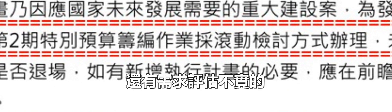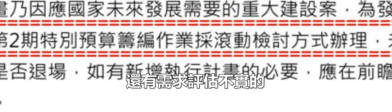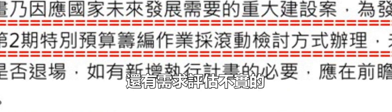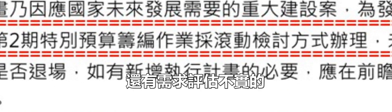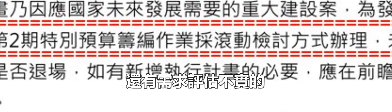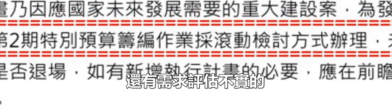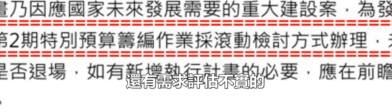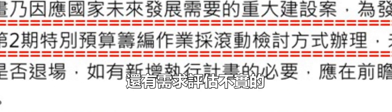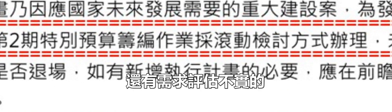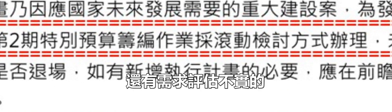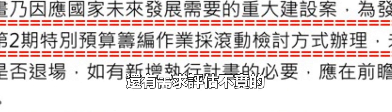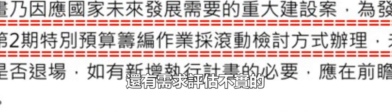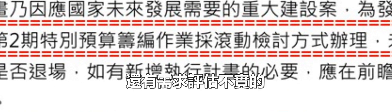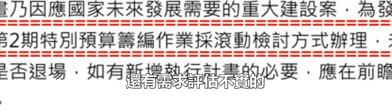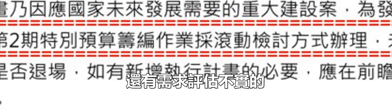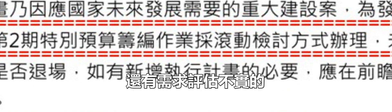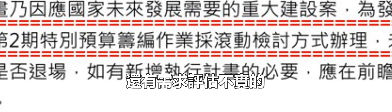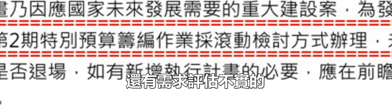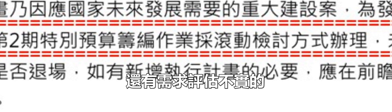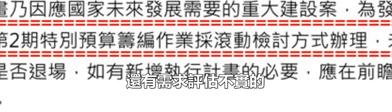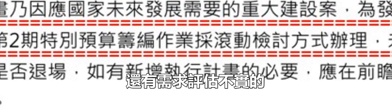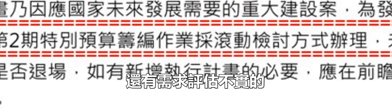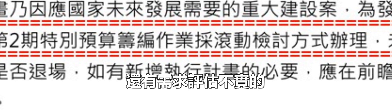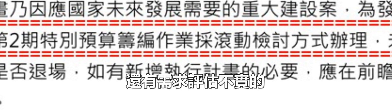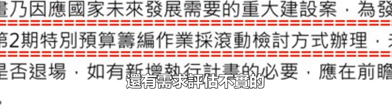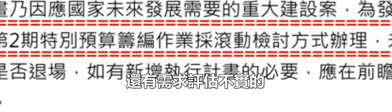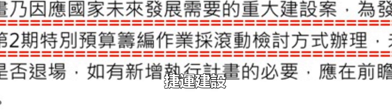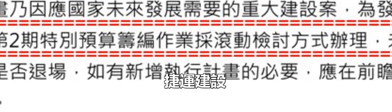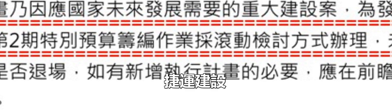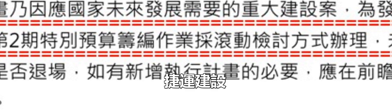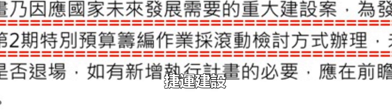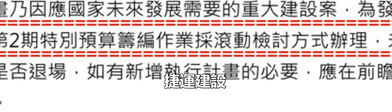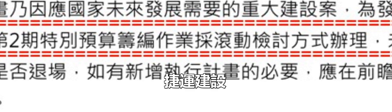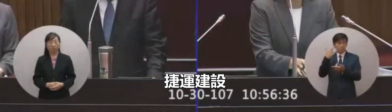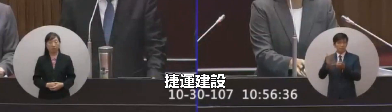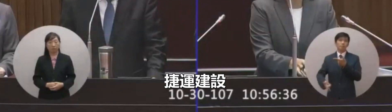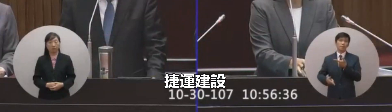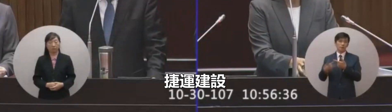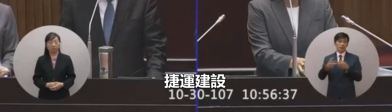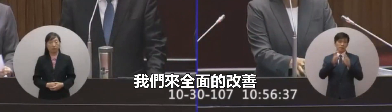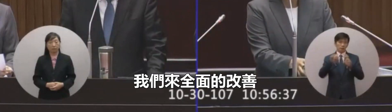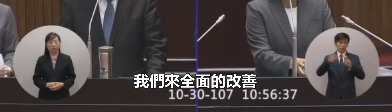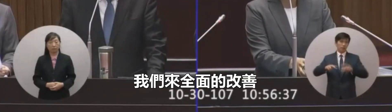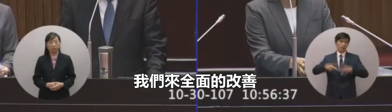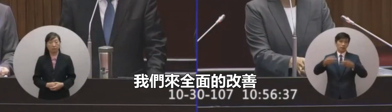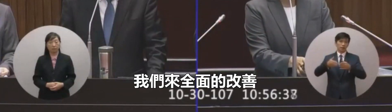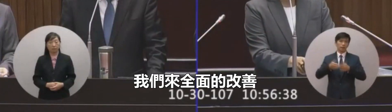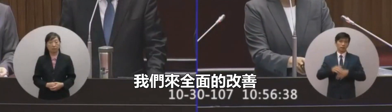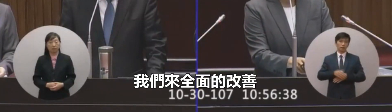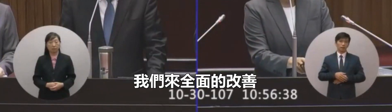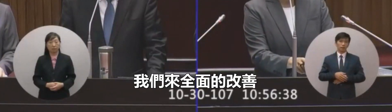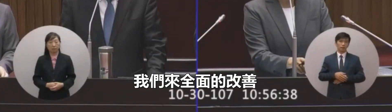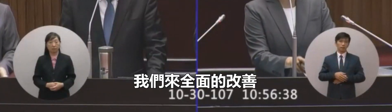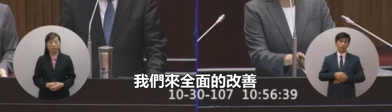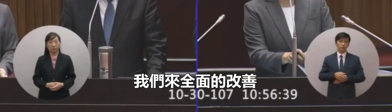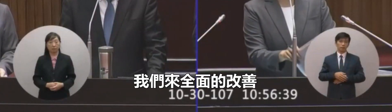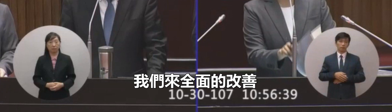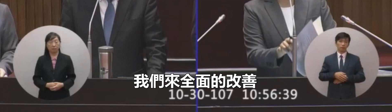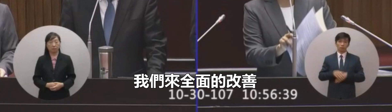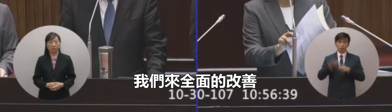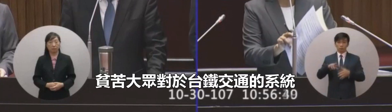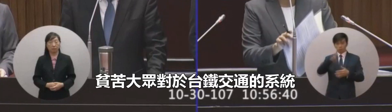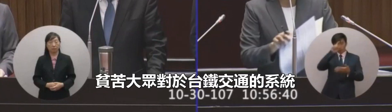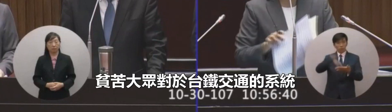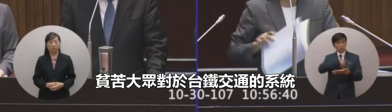设，还有需求评估不实的捷运建设。我们来全面